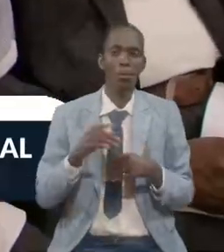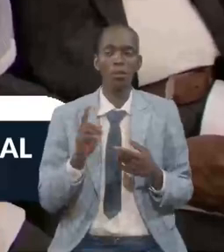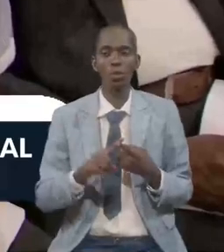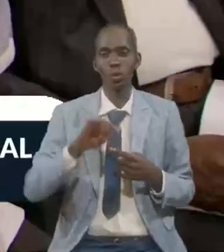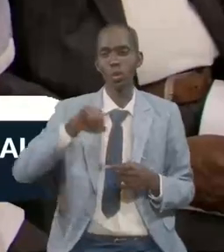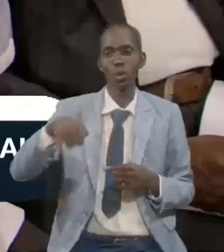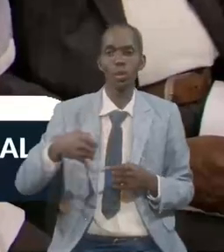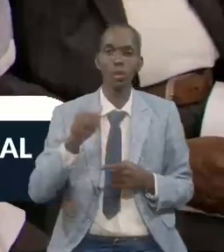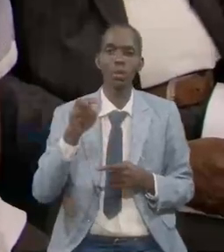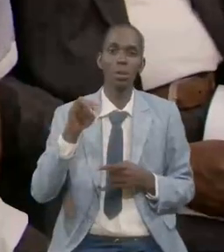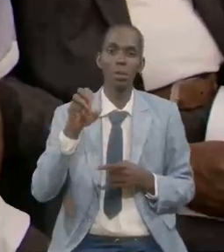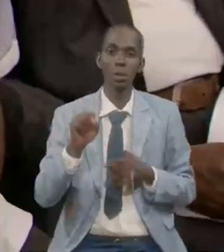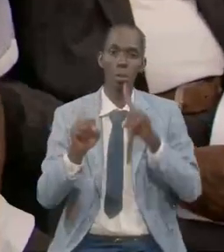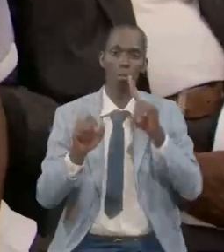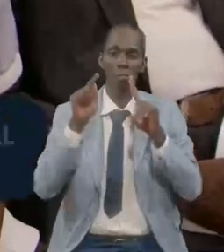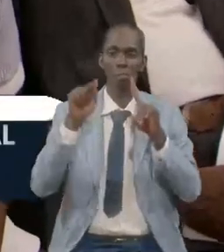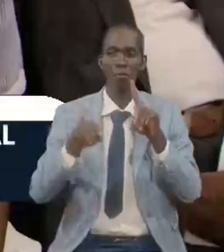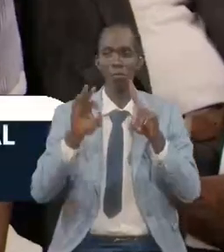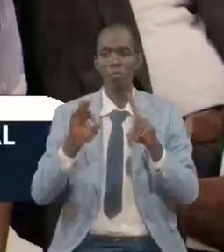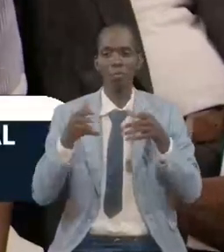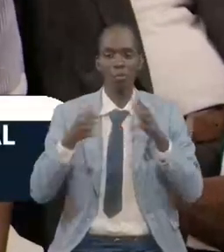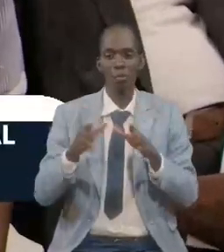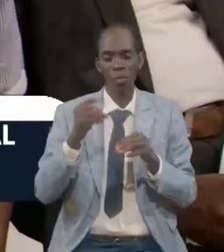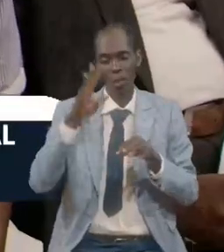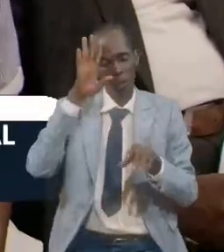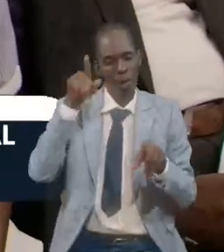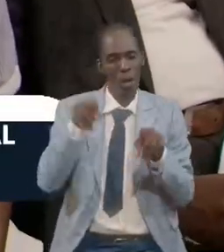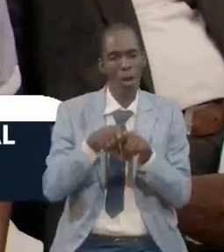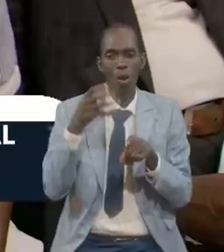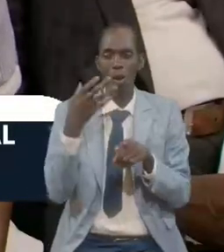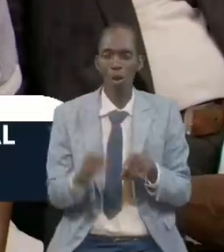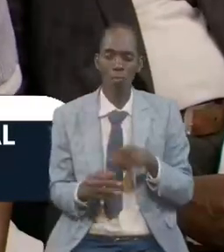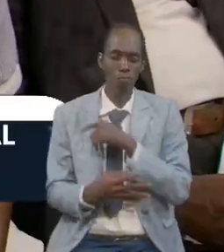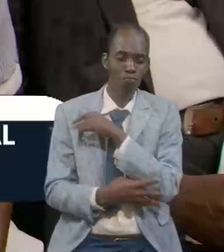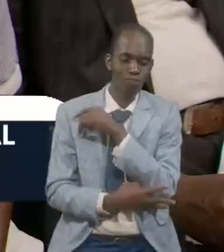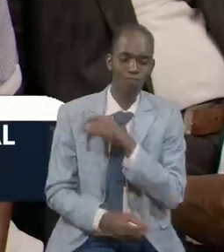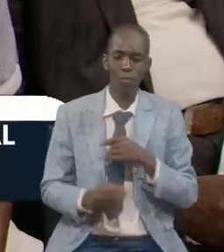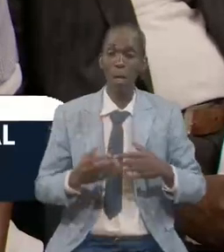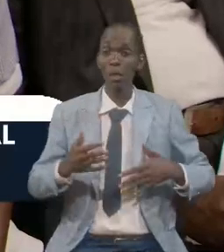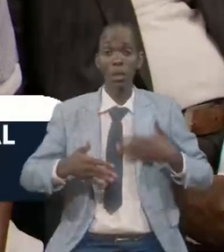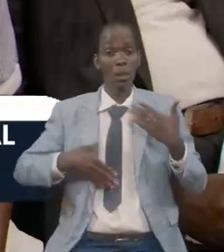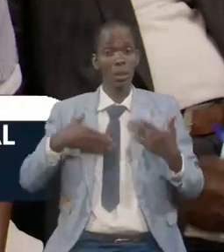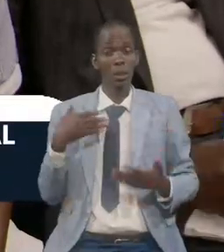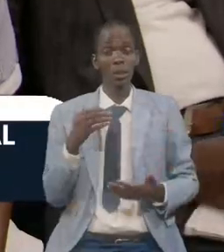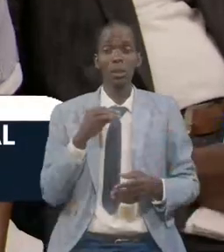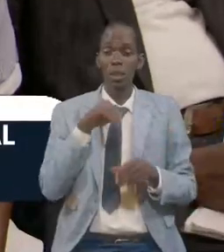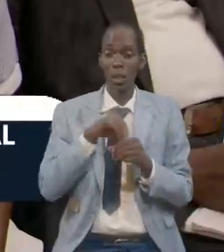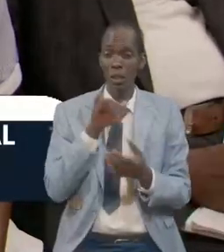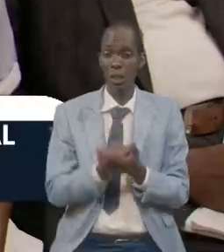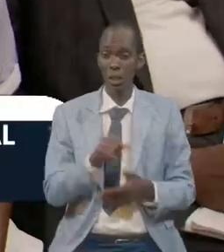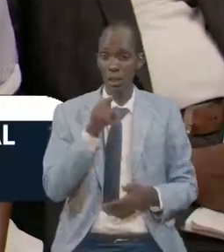Voyons Jacques 1, verset 9. Que le frère de condition humble se glorifie de